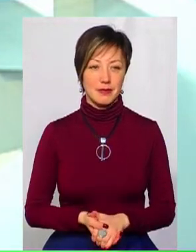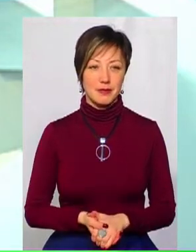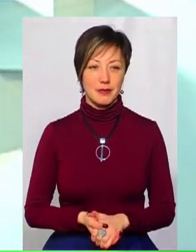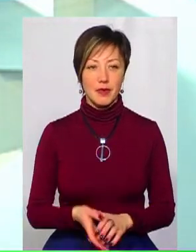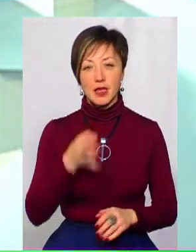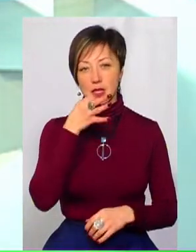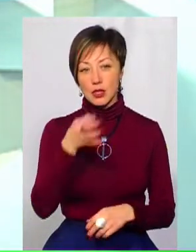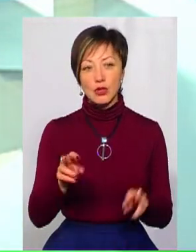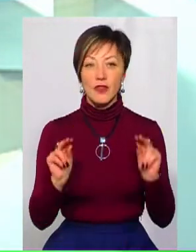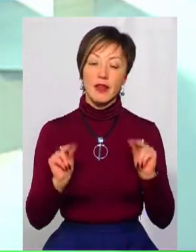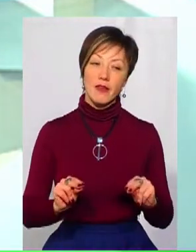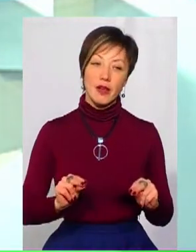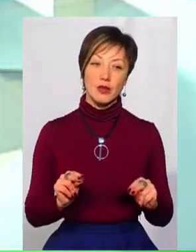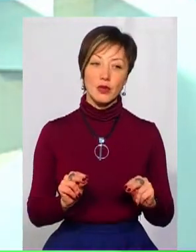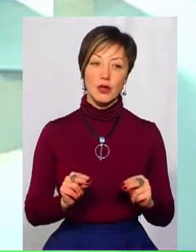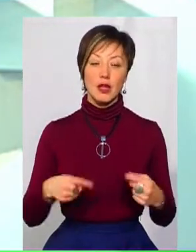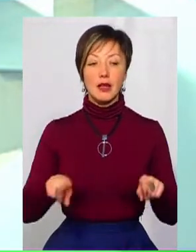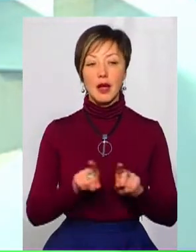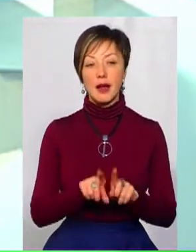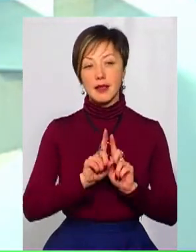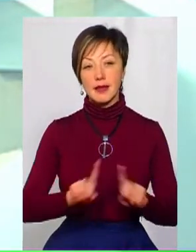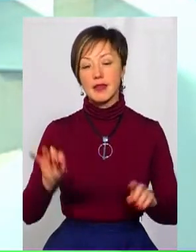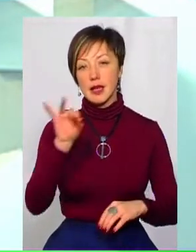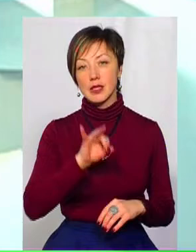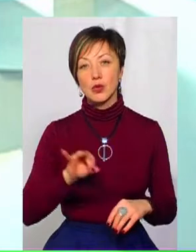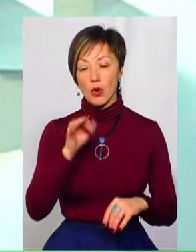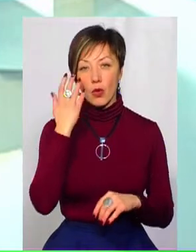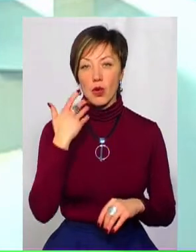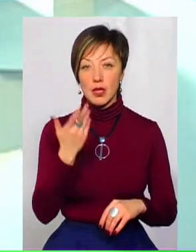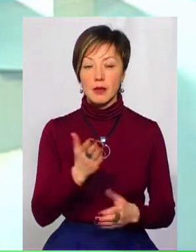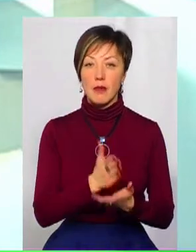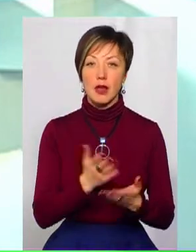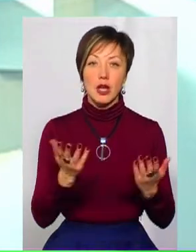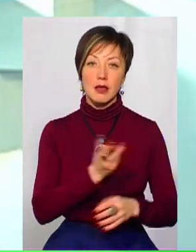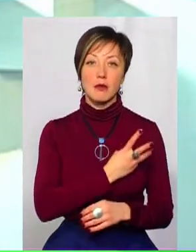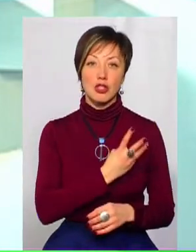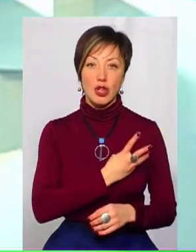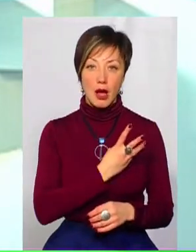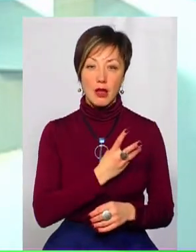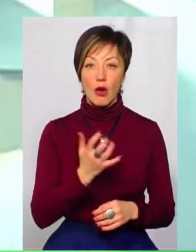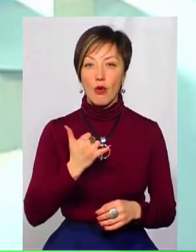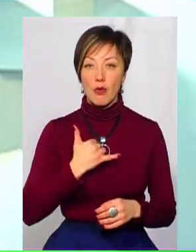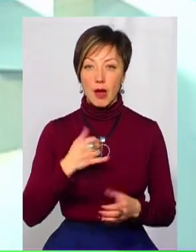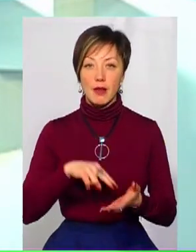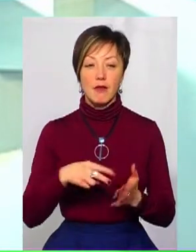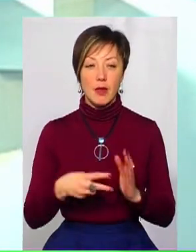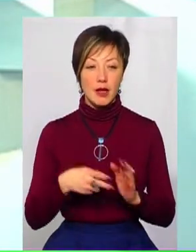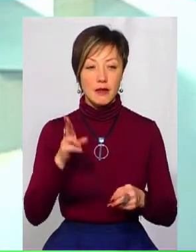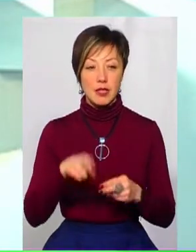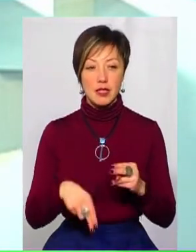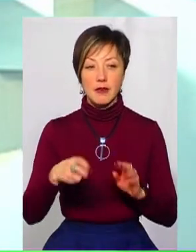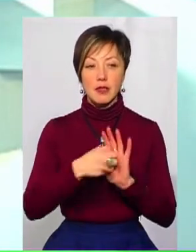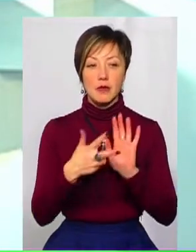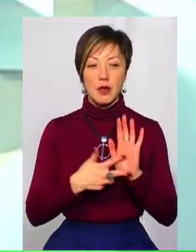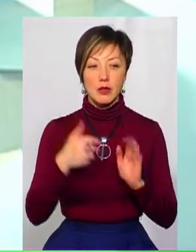Скажу відверто, така дивна історія, знаєте, коли ти маєш якесь бажання, у мене в планах в кінці